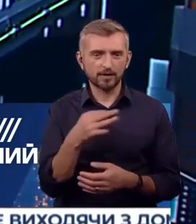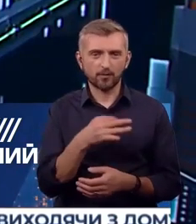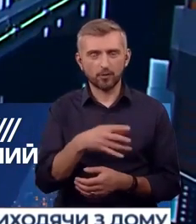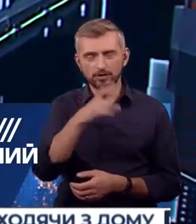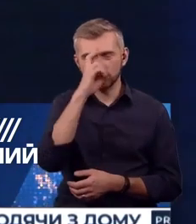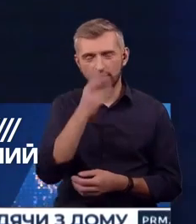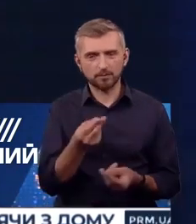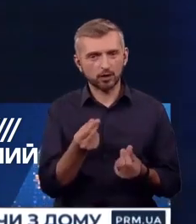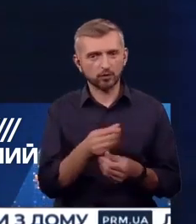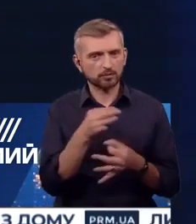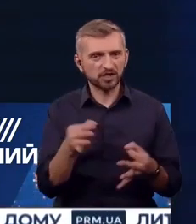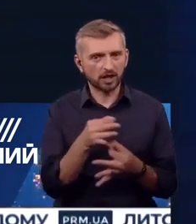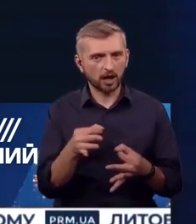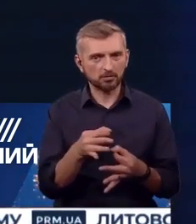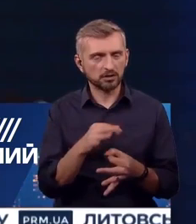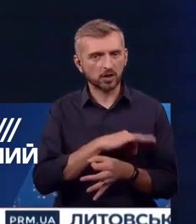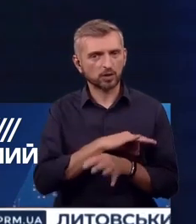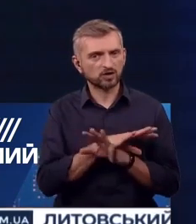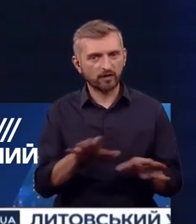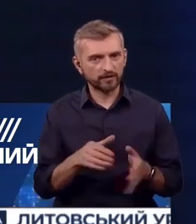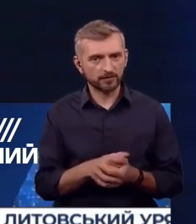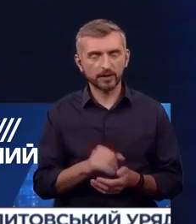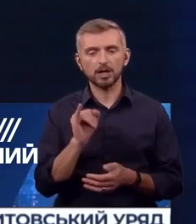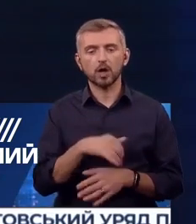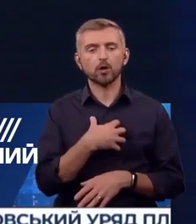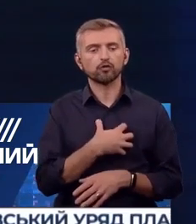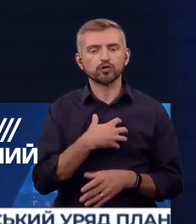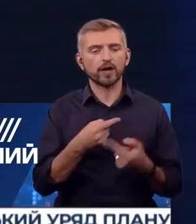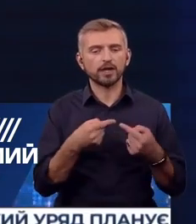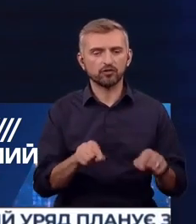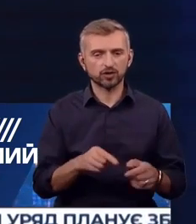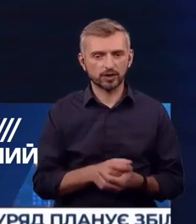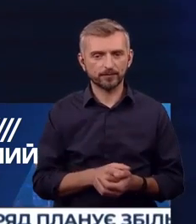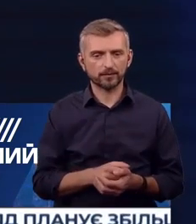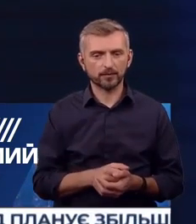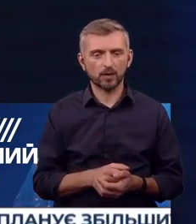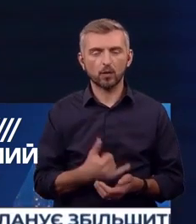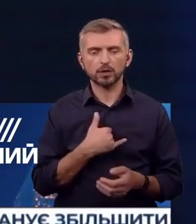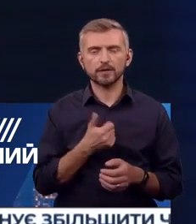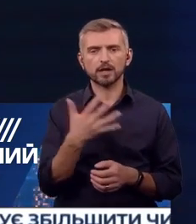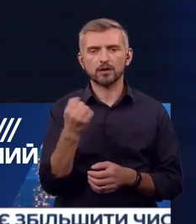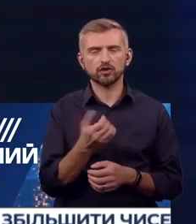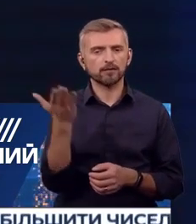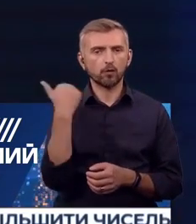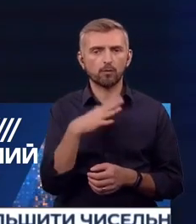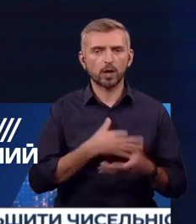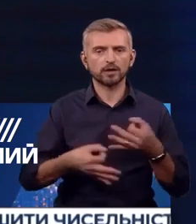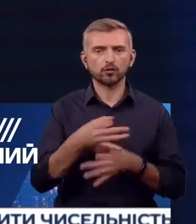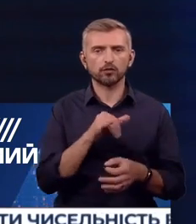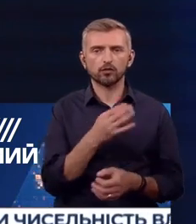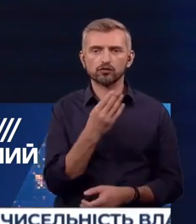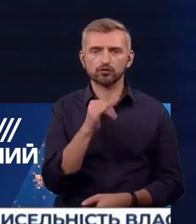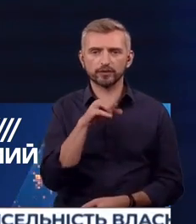державними ресурсами ніякими ніколи не користувався. І ключове інше. У нас кілька тижнів тому була дискусія у